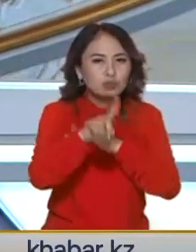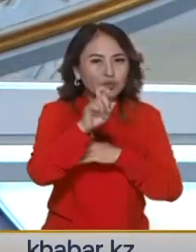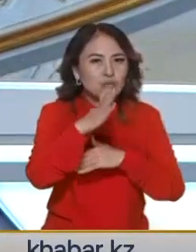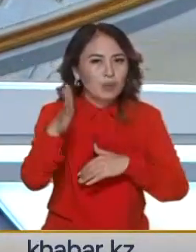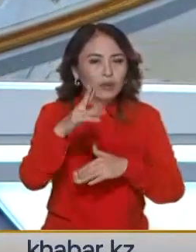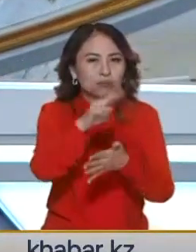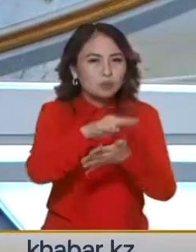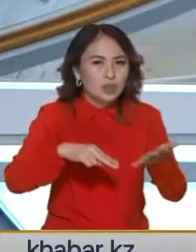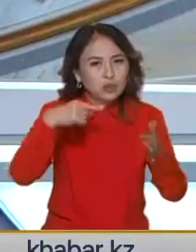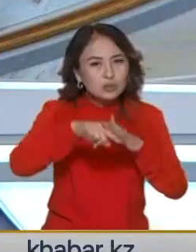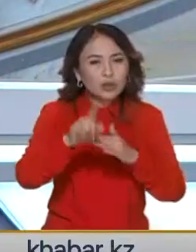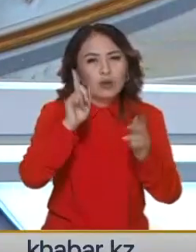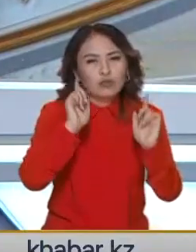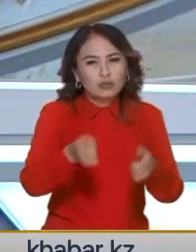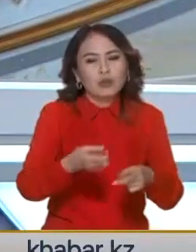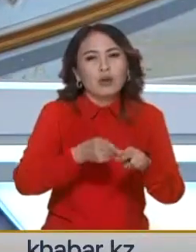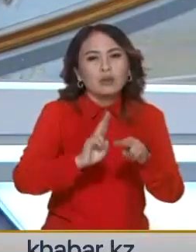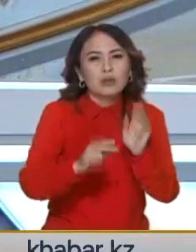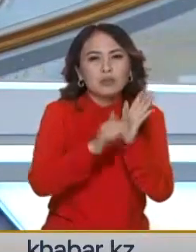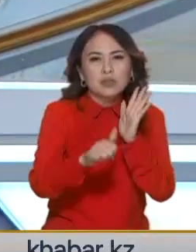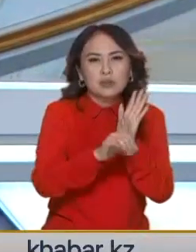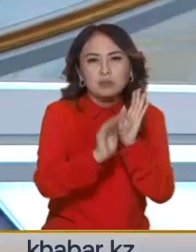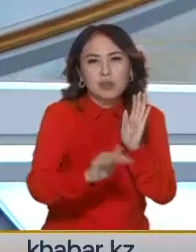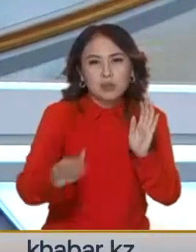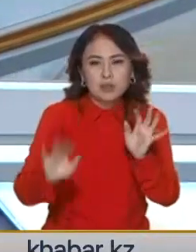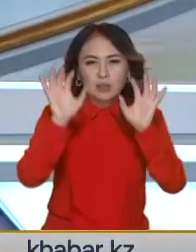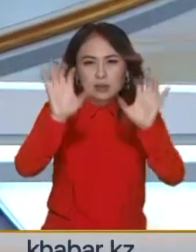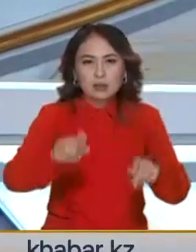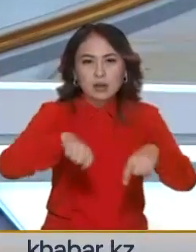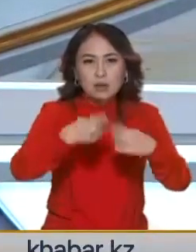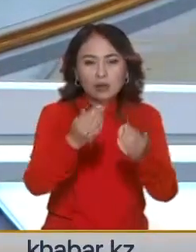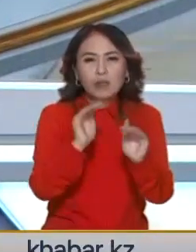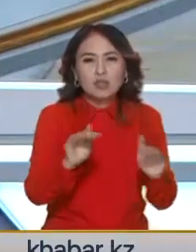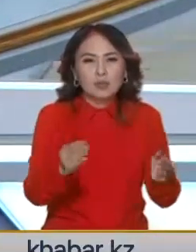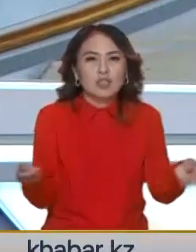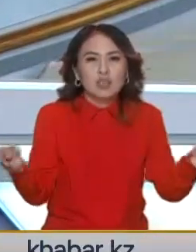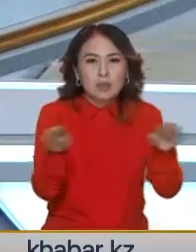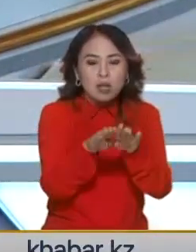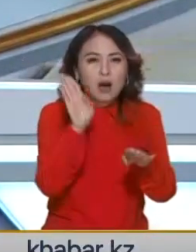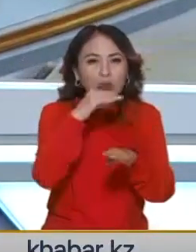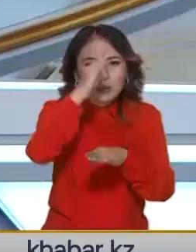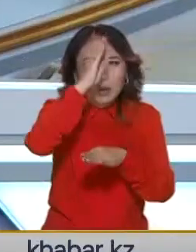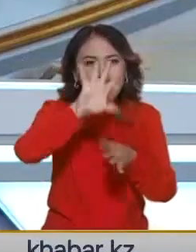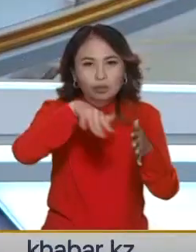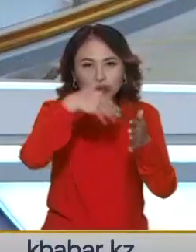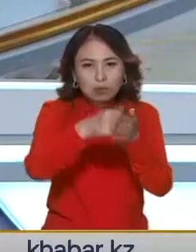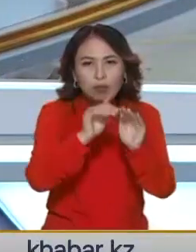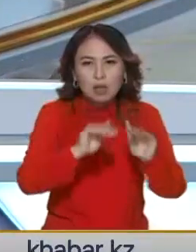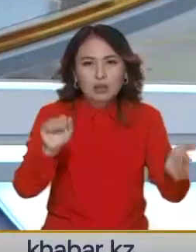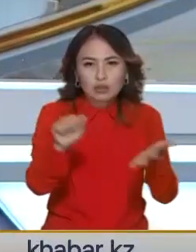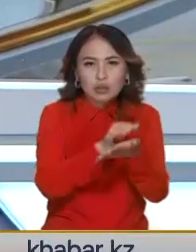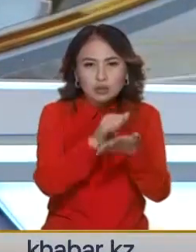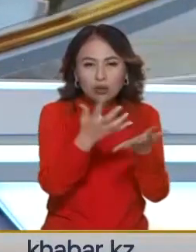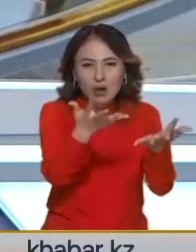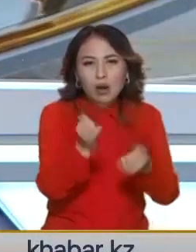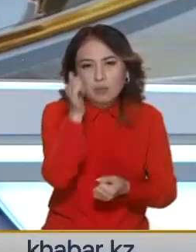астам бала тіркелгенмен, 300-інде онда 60 бала барған. Заңсыздықтар анықталған соң балабақша жабылды. Ал ата-аналар әлі күнге дейін